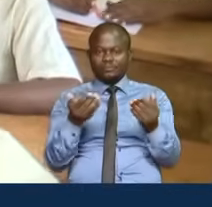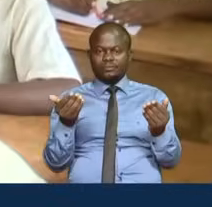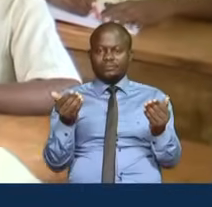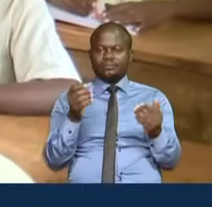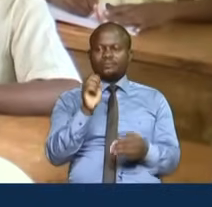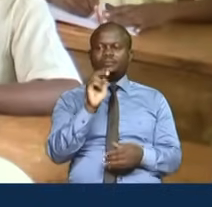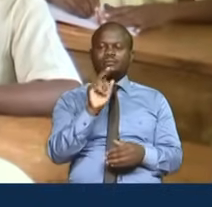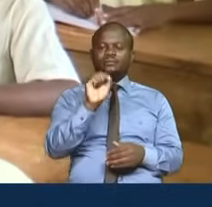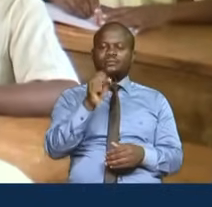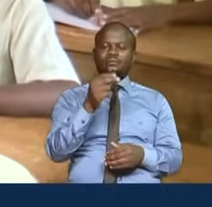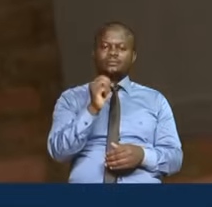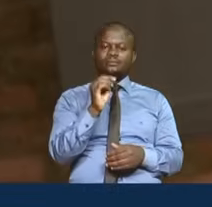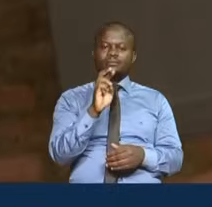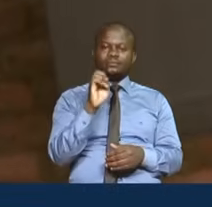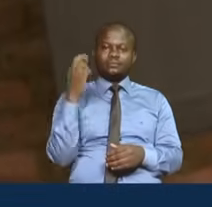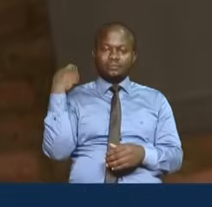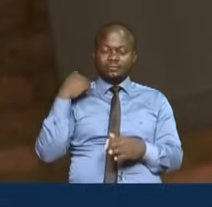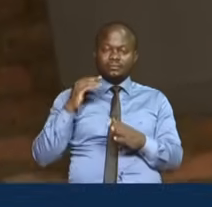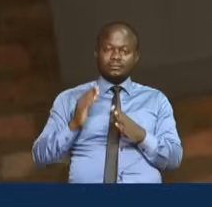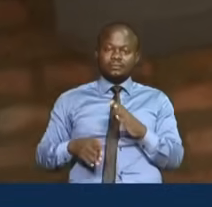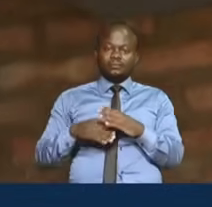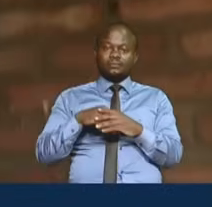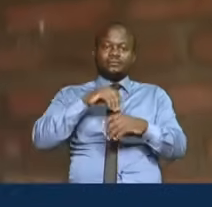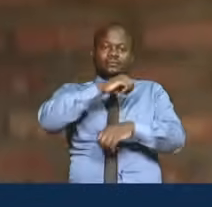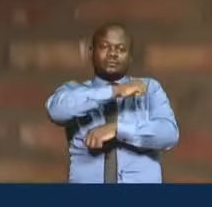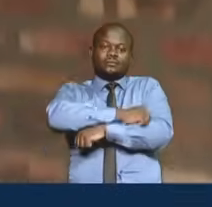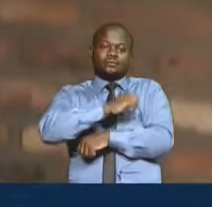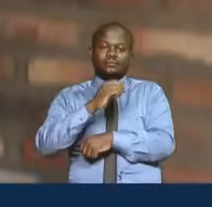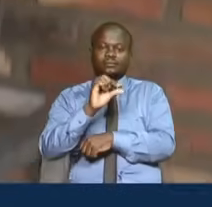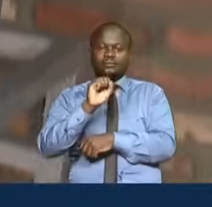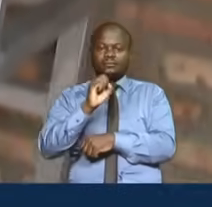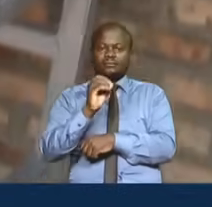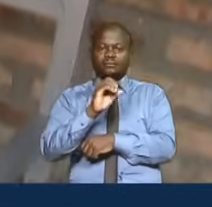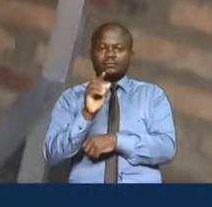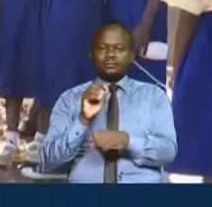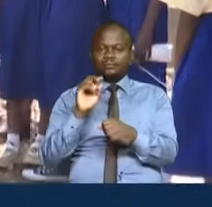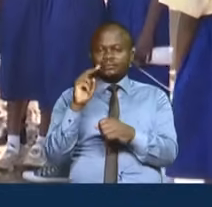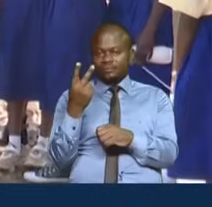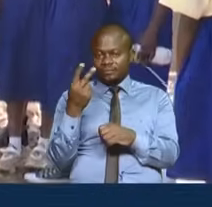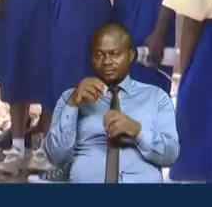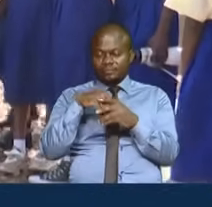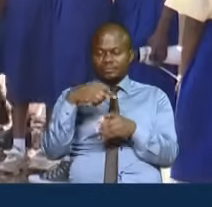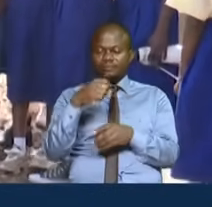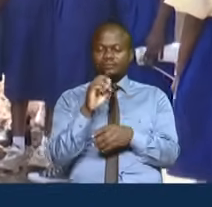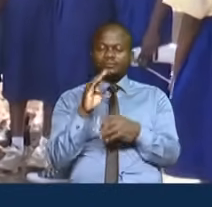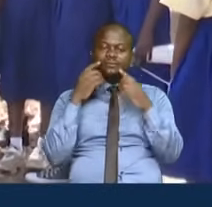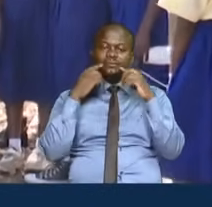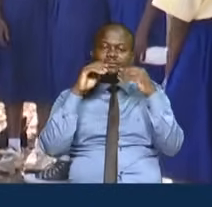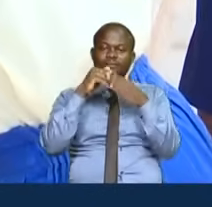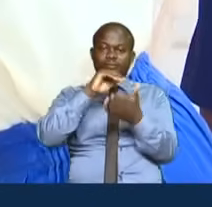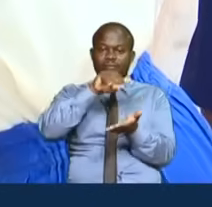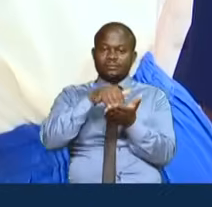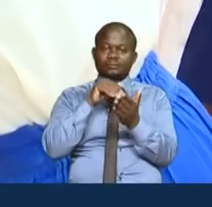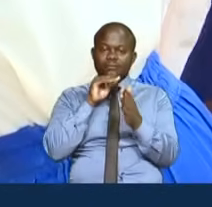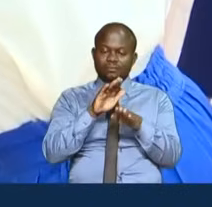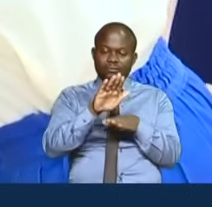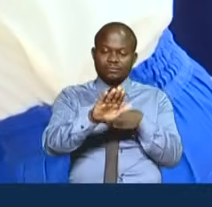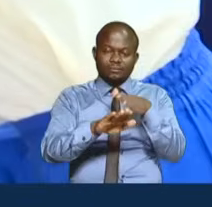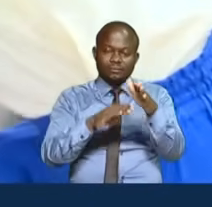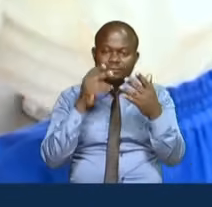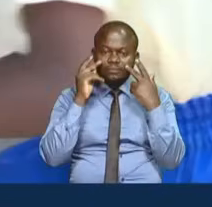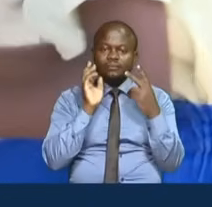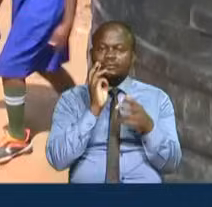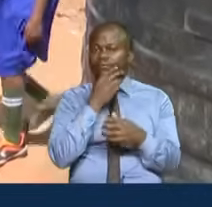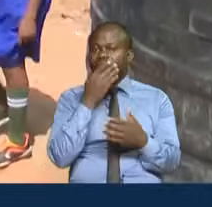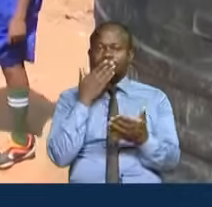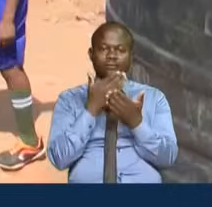tuyishimira Sumuta ushinzwe imyitwarire mu rwunge rw'amashuri rwa Gisozi ya kabiri muri Gasabo, avuga ko hakiri ibigo bitaratera intambwe yo kubona amazi